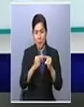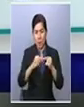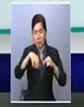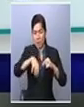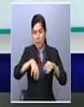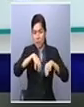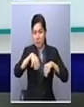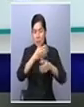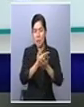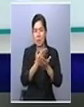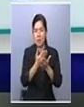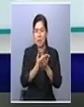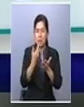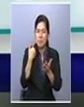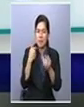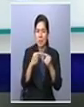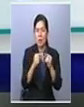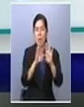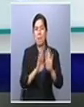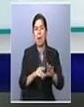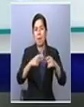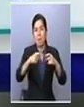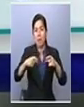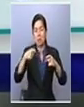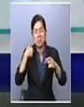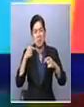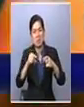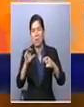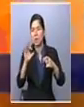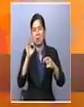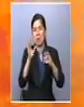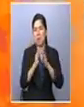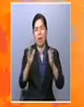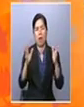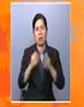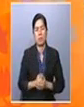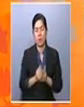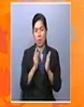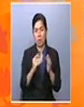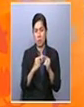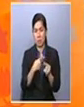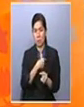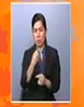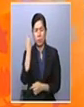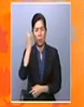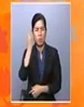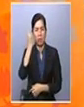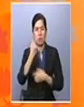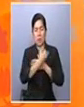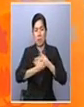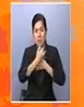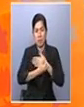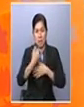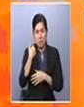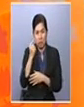2015มีผลิตภัณฑ์ที่เป็นบัตรเสมือนเงินสดมาให้เลือกเพียบเลยค่ะ คนที่ชื่นชอบการท่องเที่ยวต่างประเทศต้องมีบัตรเครดิตธนาค